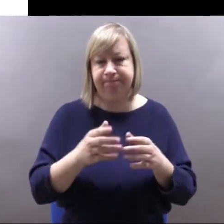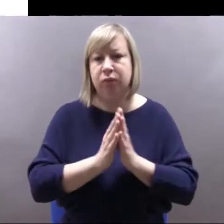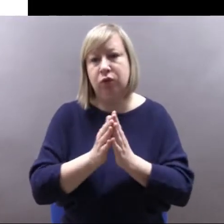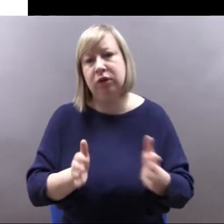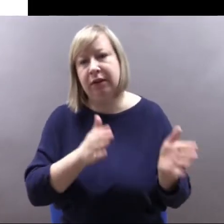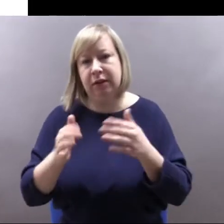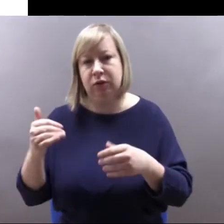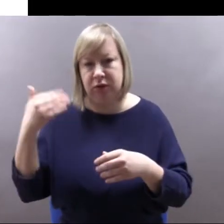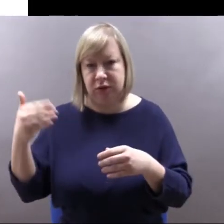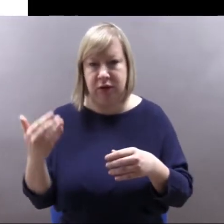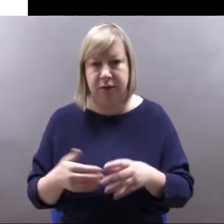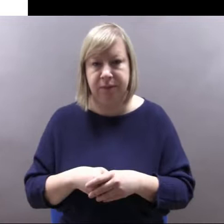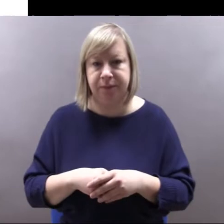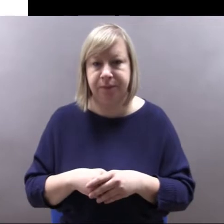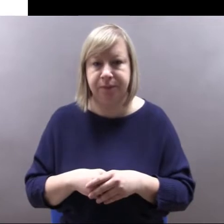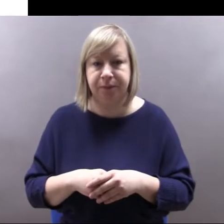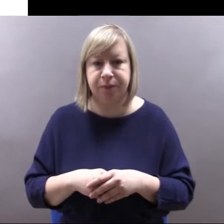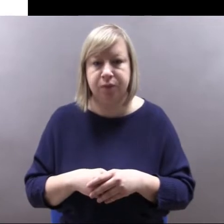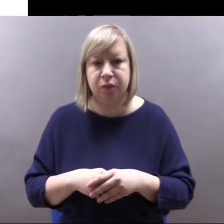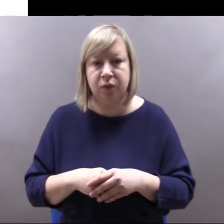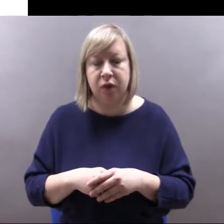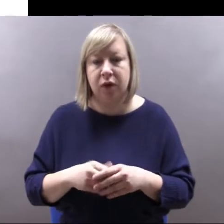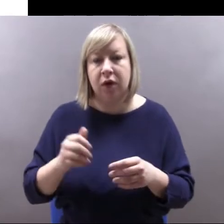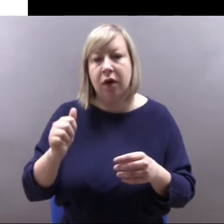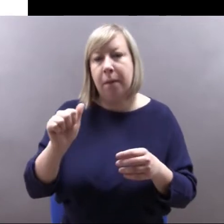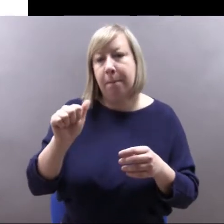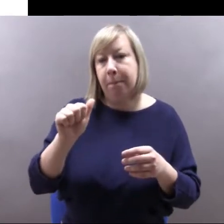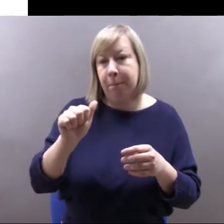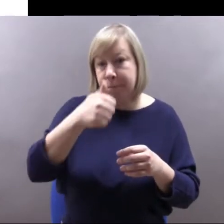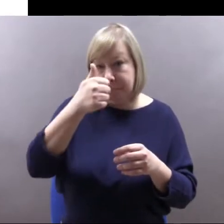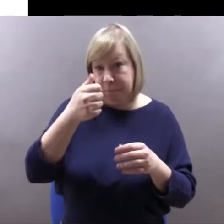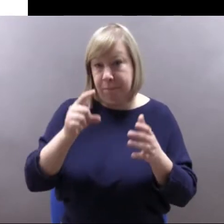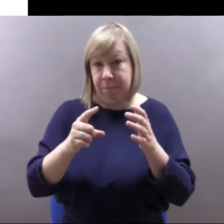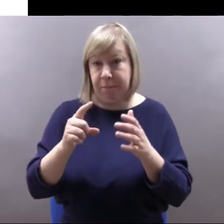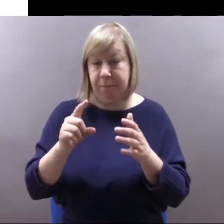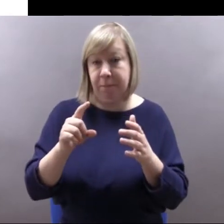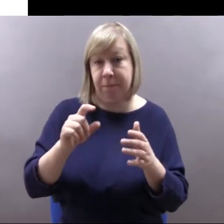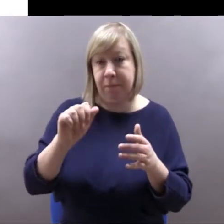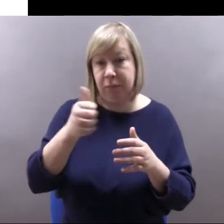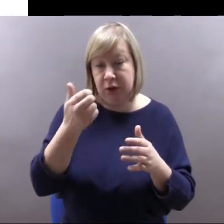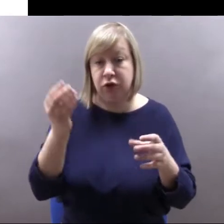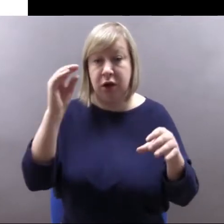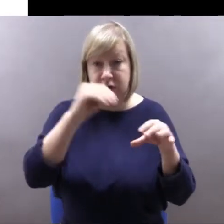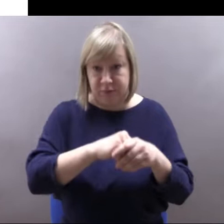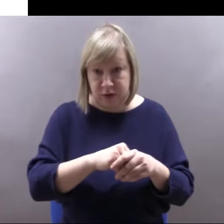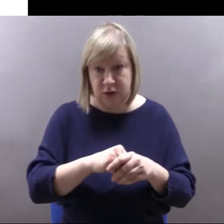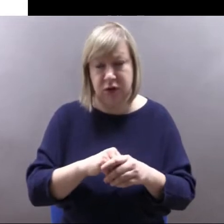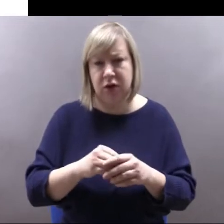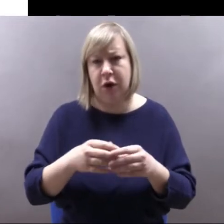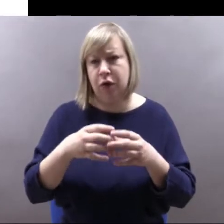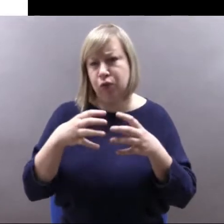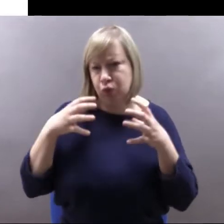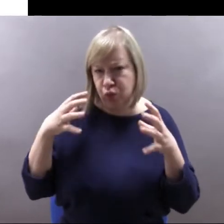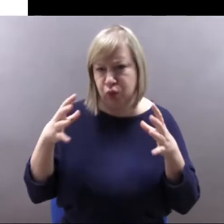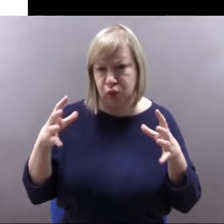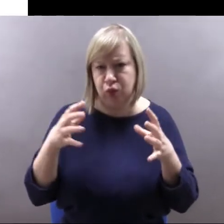robiliśmy w ramach remontu tych naszych zabytkowych kamienic, to był remont samych piwnic.